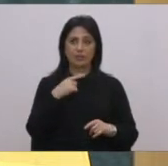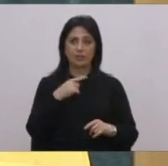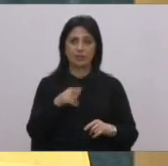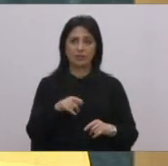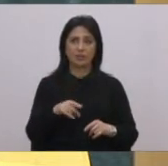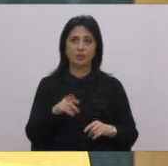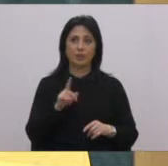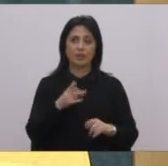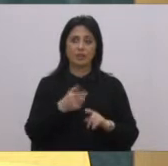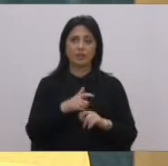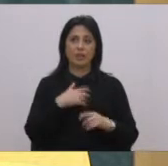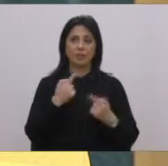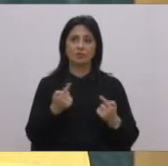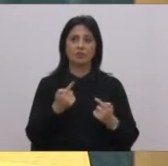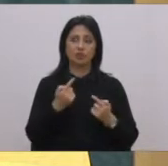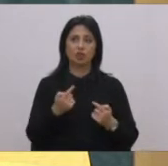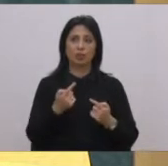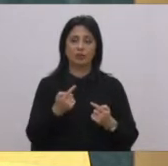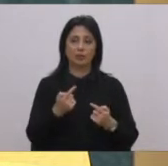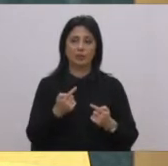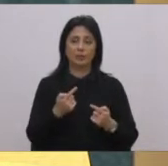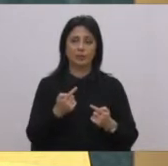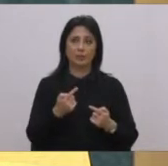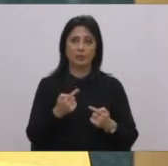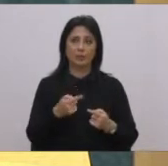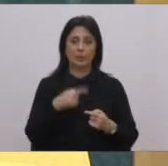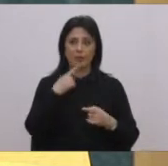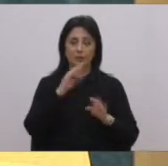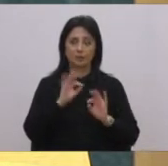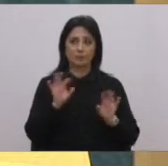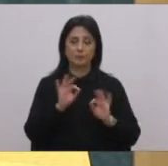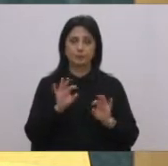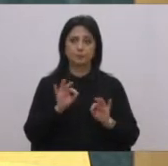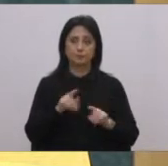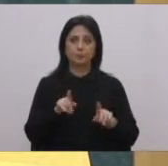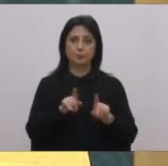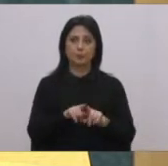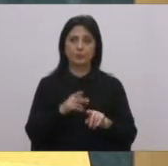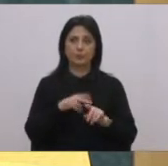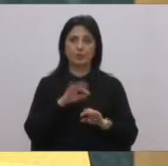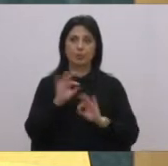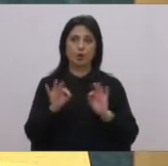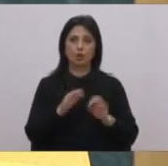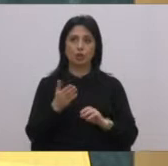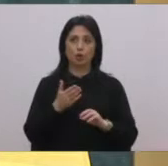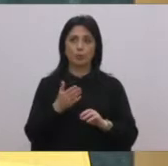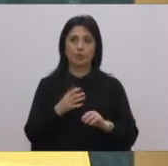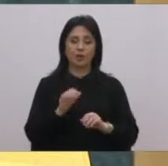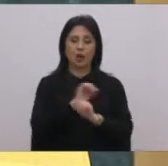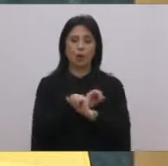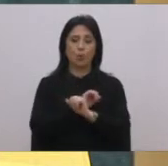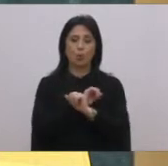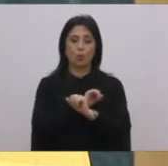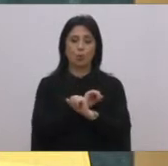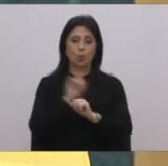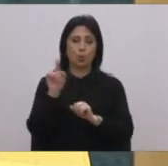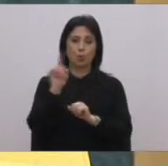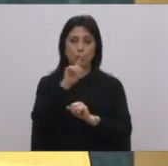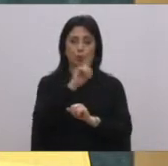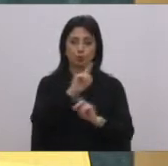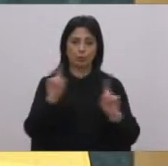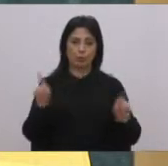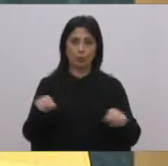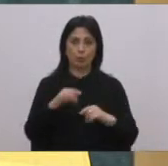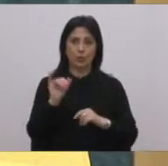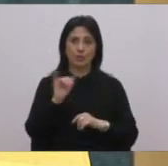წყალარინებაზე ვსაუბრობ, ძალიან მნიშვნელოვანია აღენიშნოს ის პროექტები, რომლებიც საკურორტო მდებარეობებში